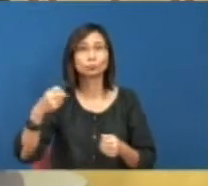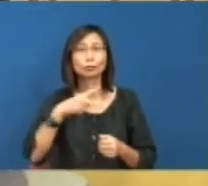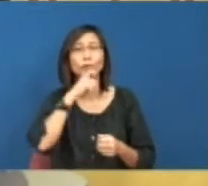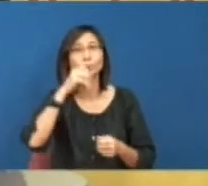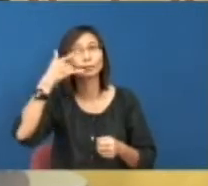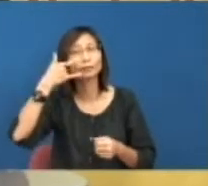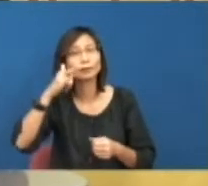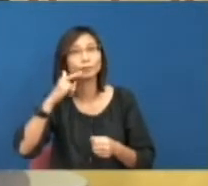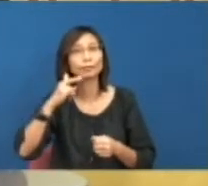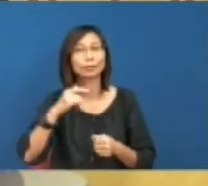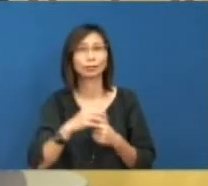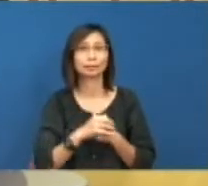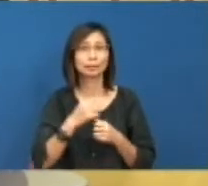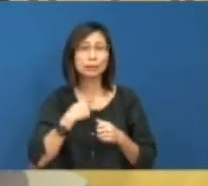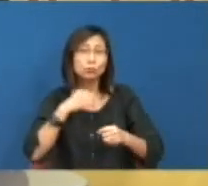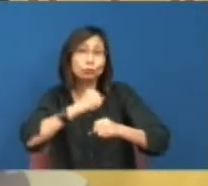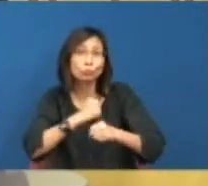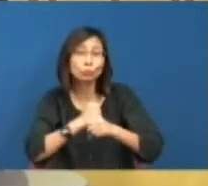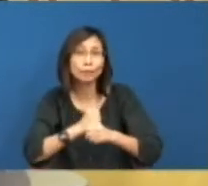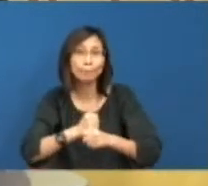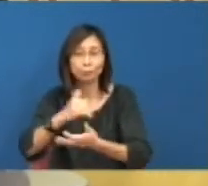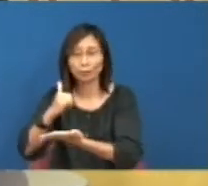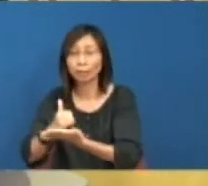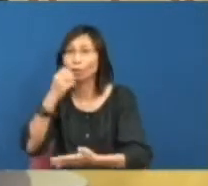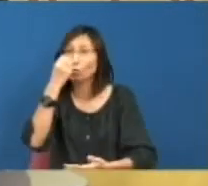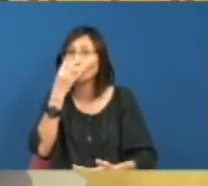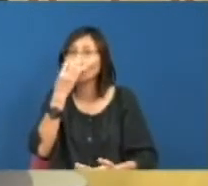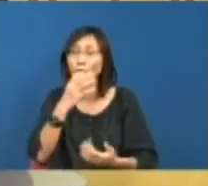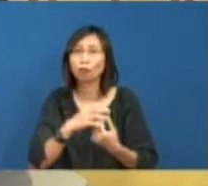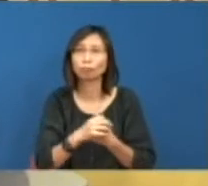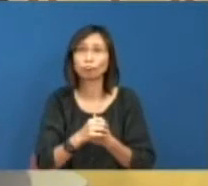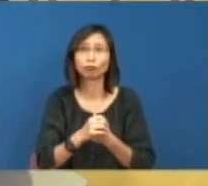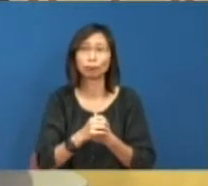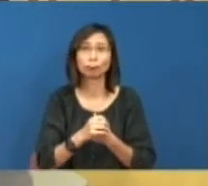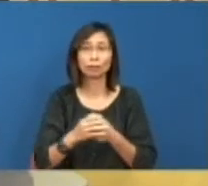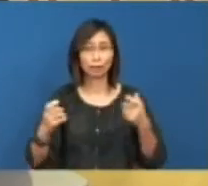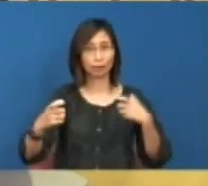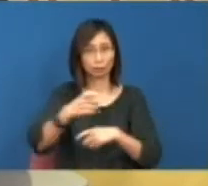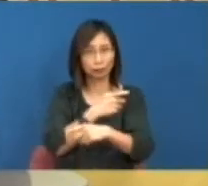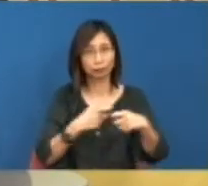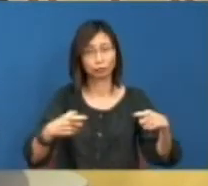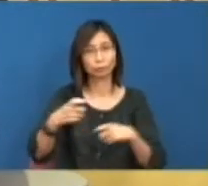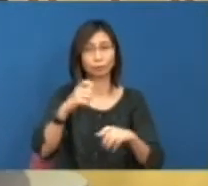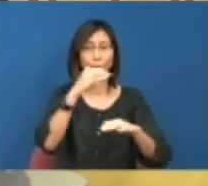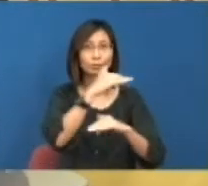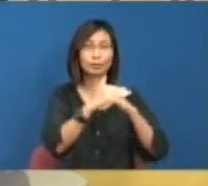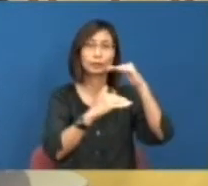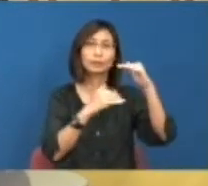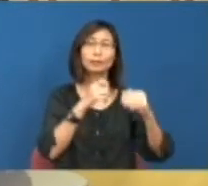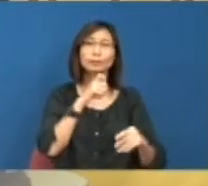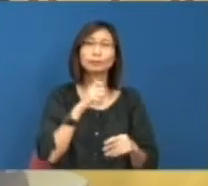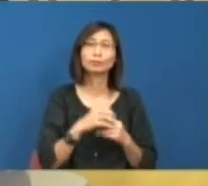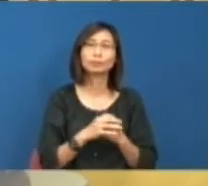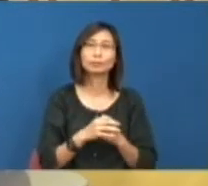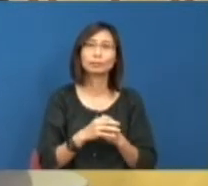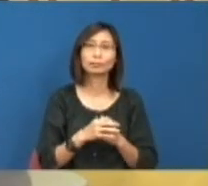一定要喺香港同香港嘅資產階級，或者係喺呢個